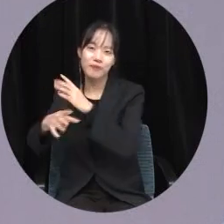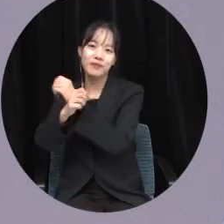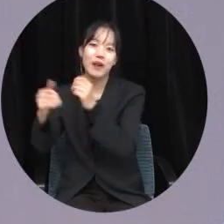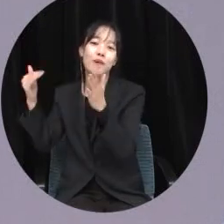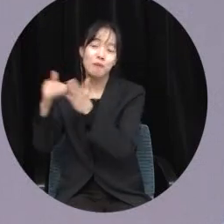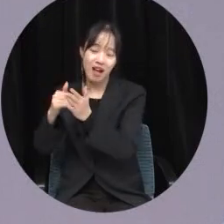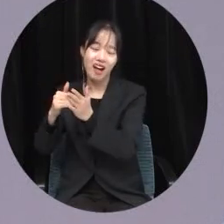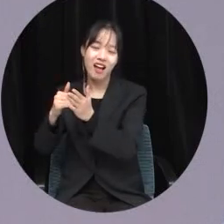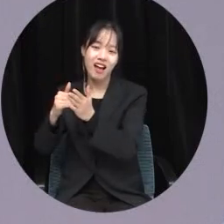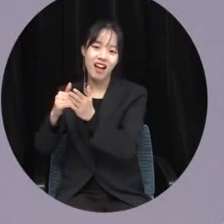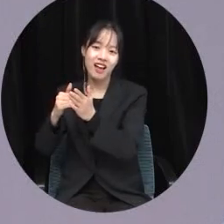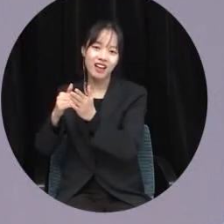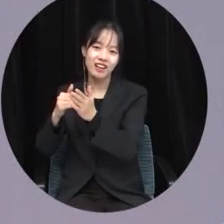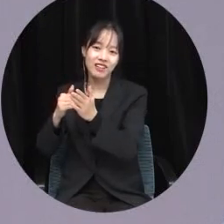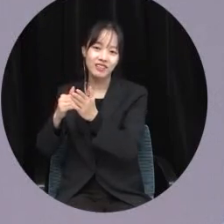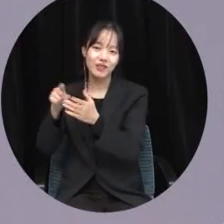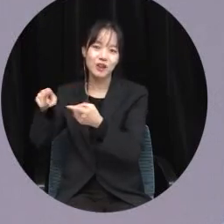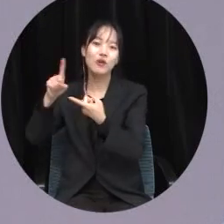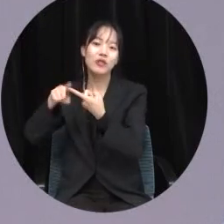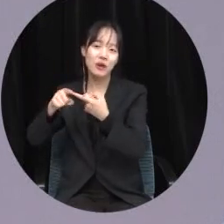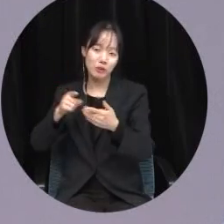동시에 오세훈 서울시장이